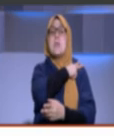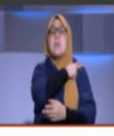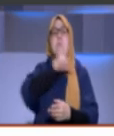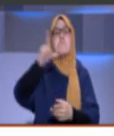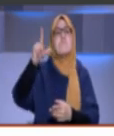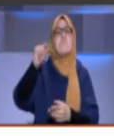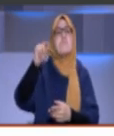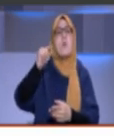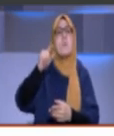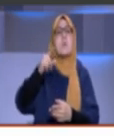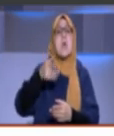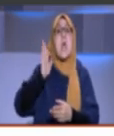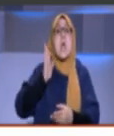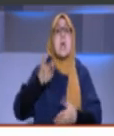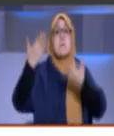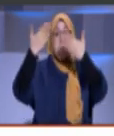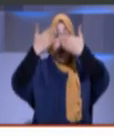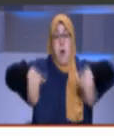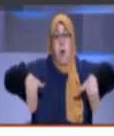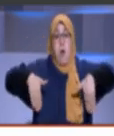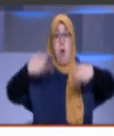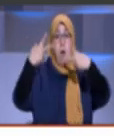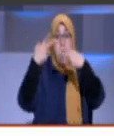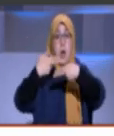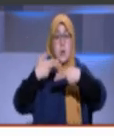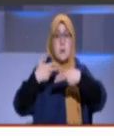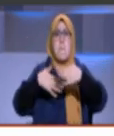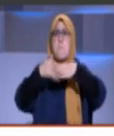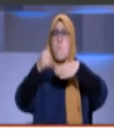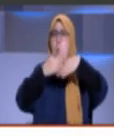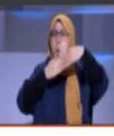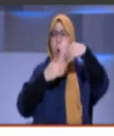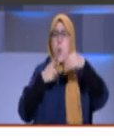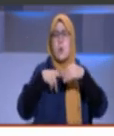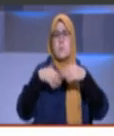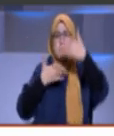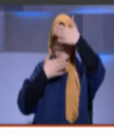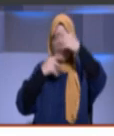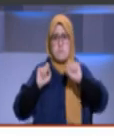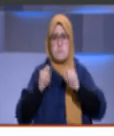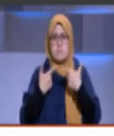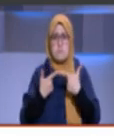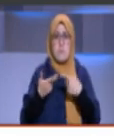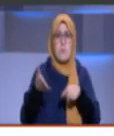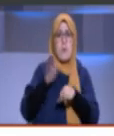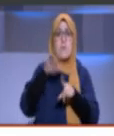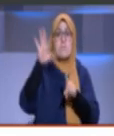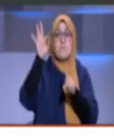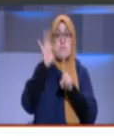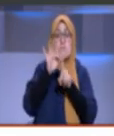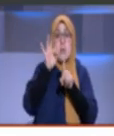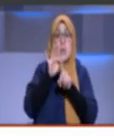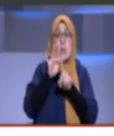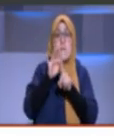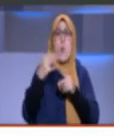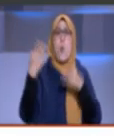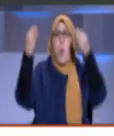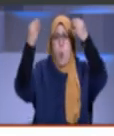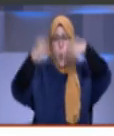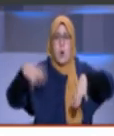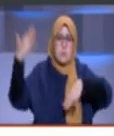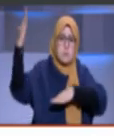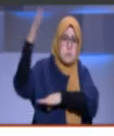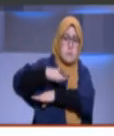على كل هذه المراهنات الخاسرة. الإخوان كانوا بيراهنوا مراهنة خاسرة جدا ان الأجهزة